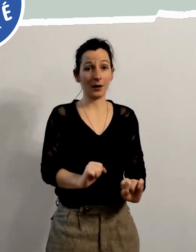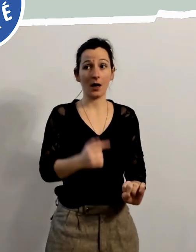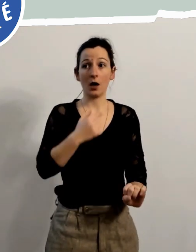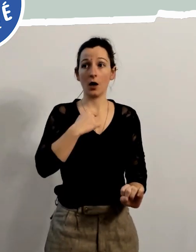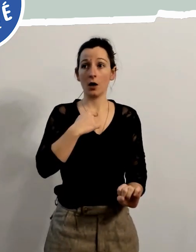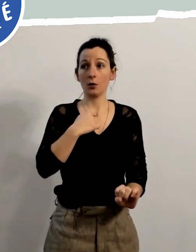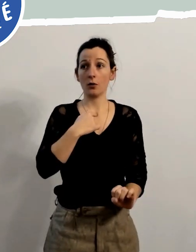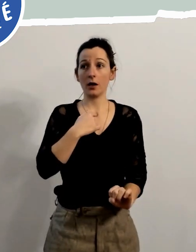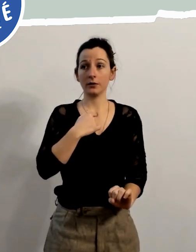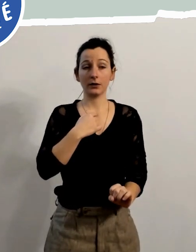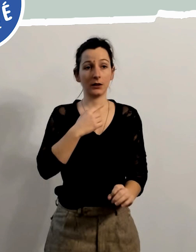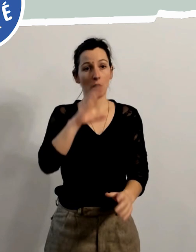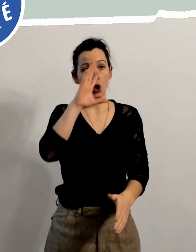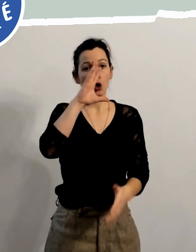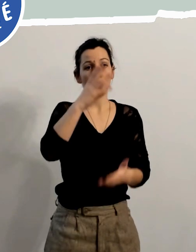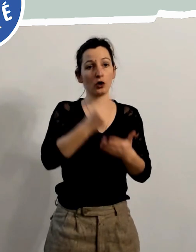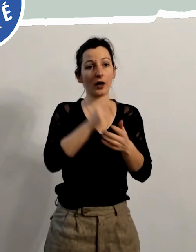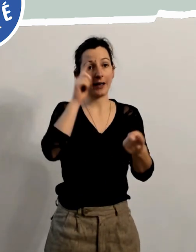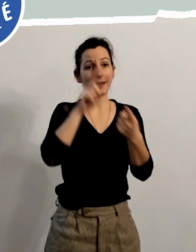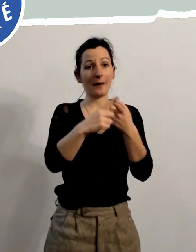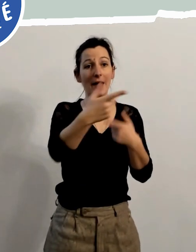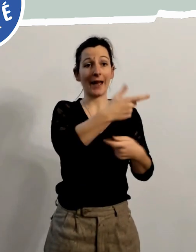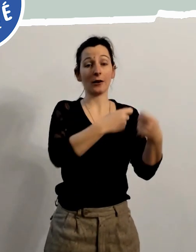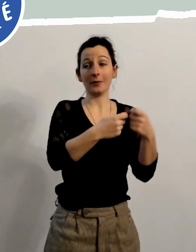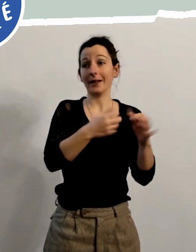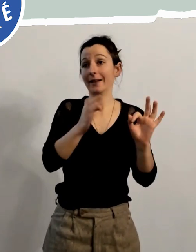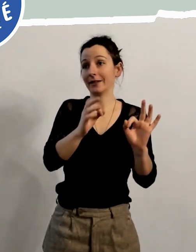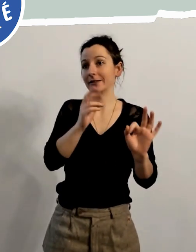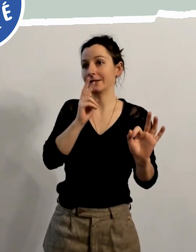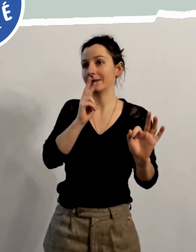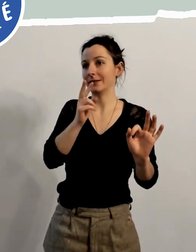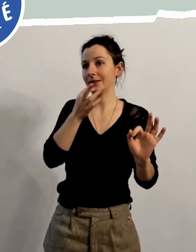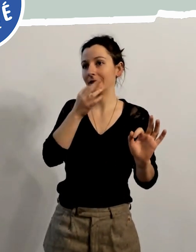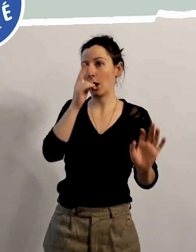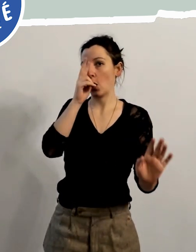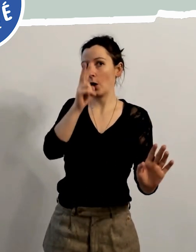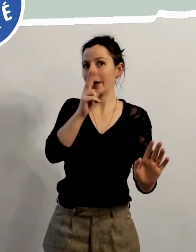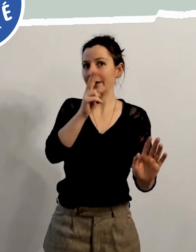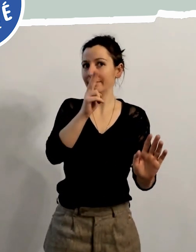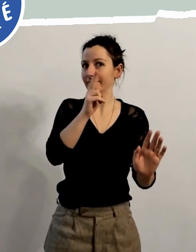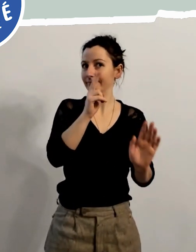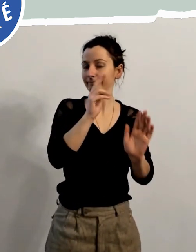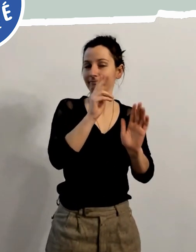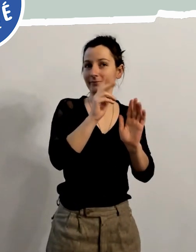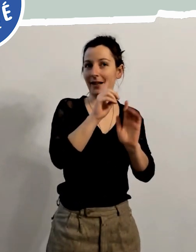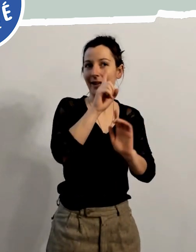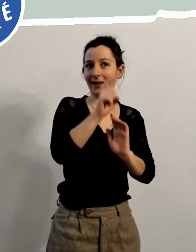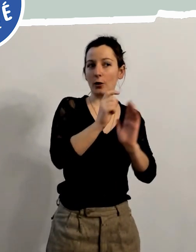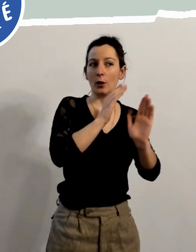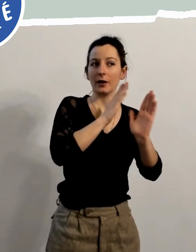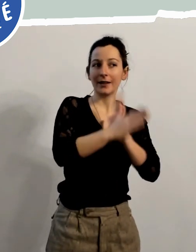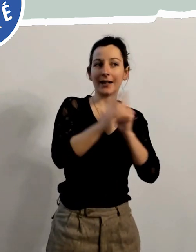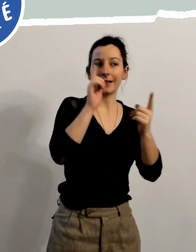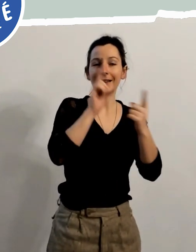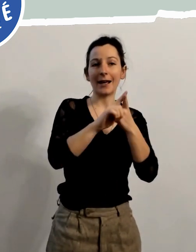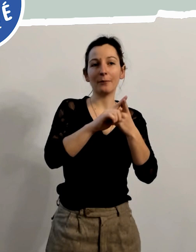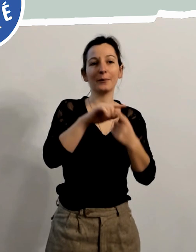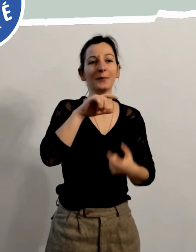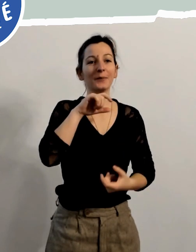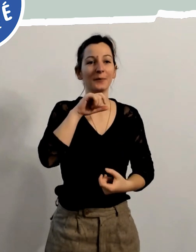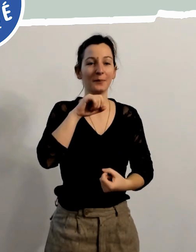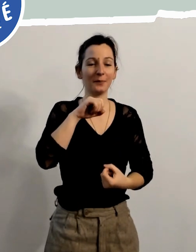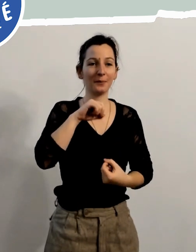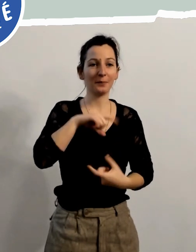doctorant en économie et pour être honnête avec vous, je ne vais pas poser directement les questions sur les perturbateurs